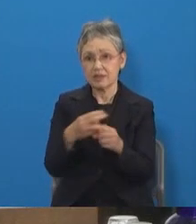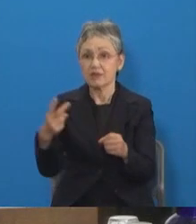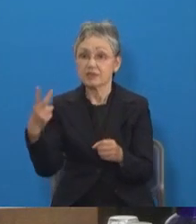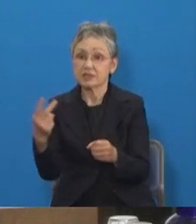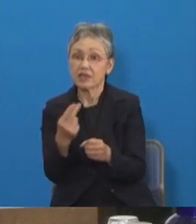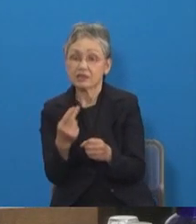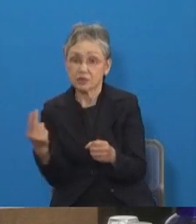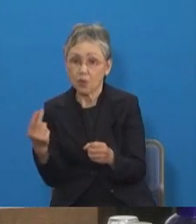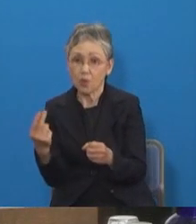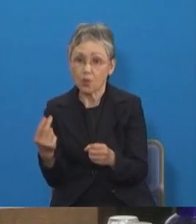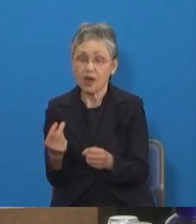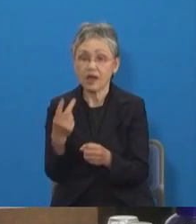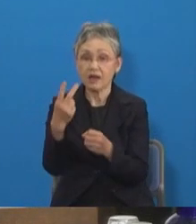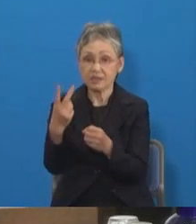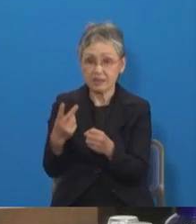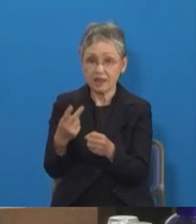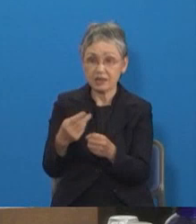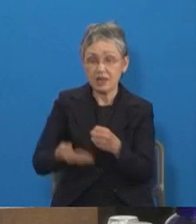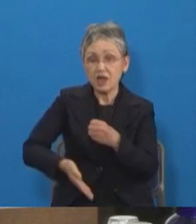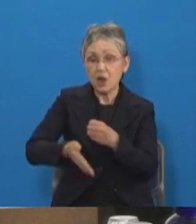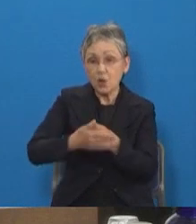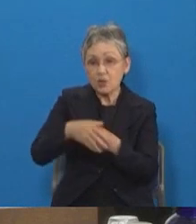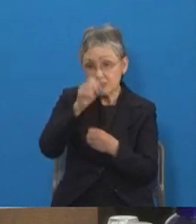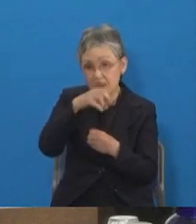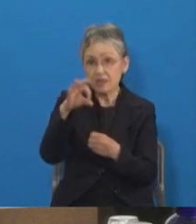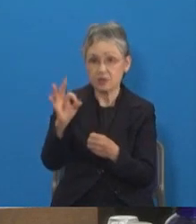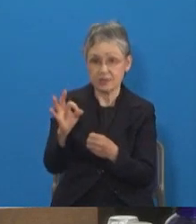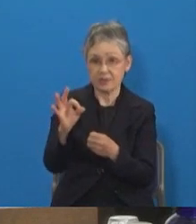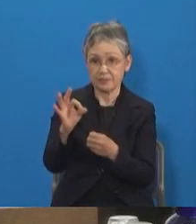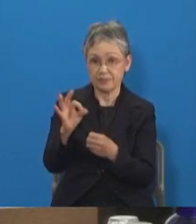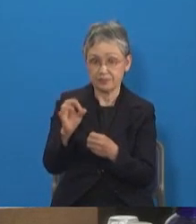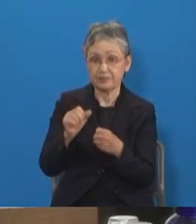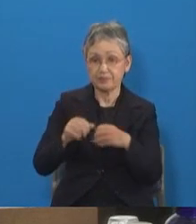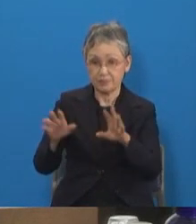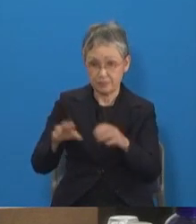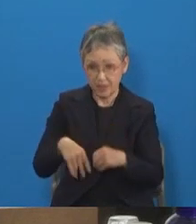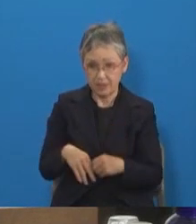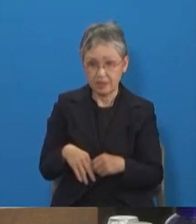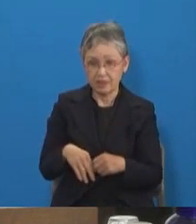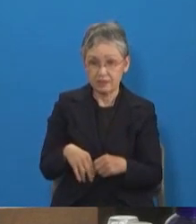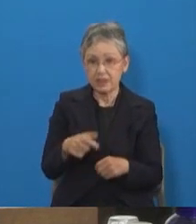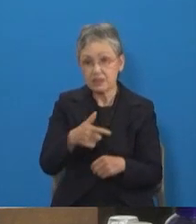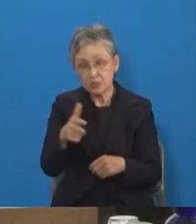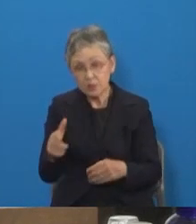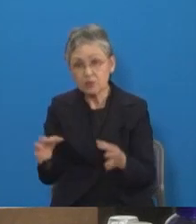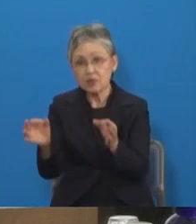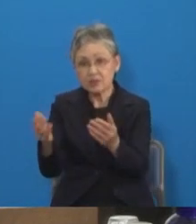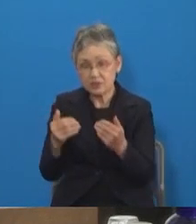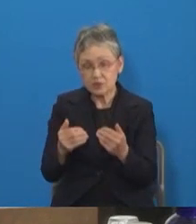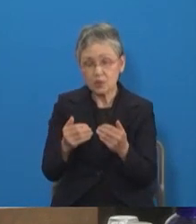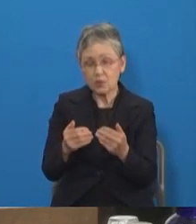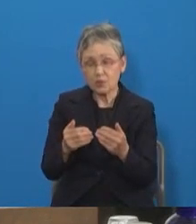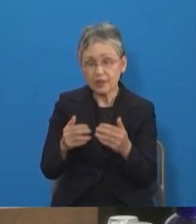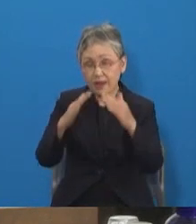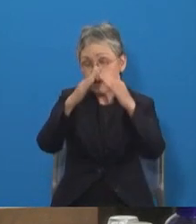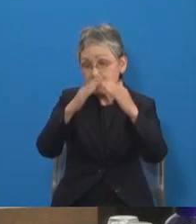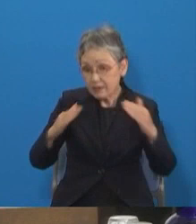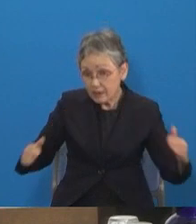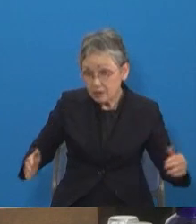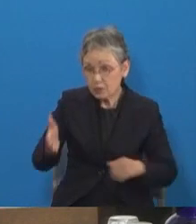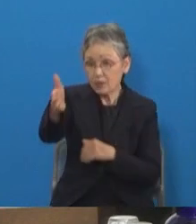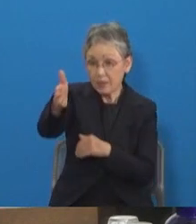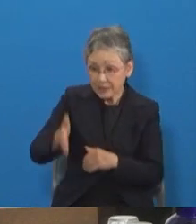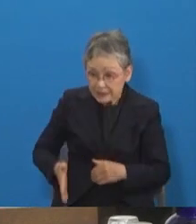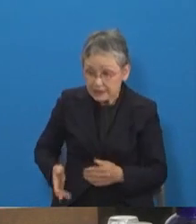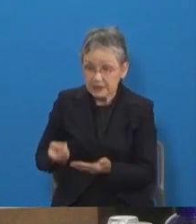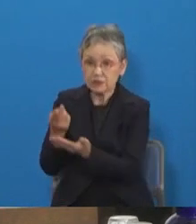わたって補正予算のご議決をいただき、3密回避のための区画づくりに必要な間仕切りテントやパーテーション付き段ボールベッ